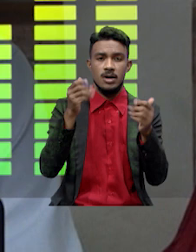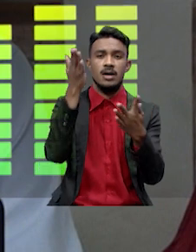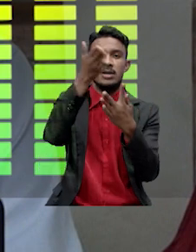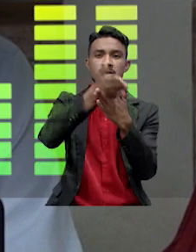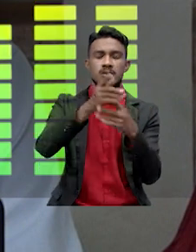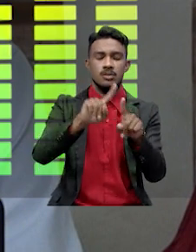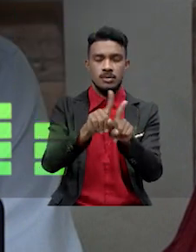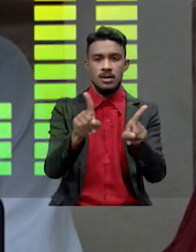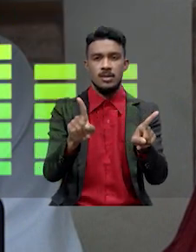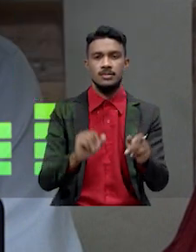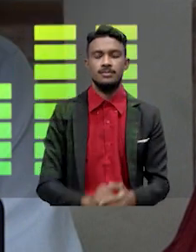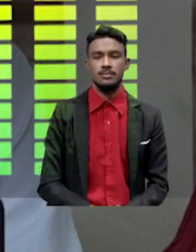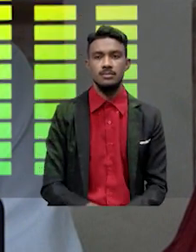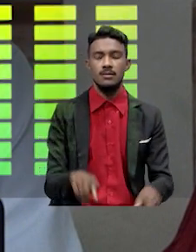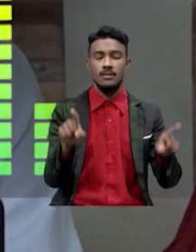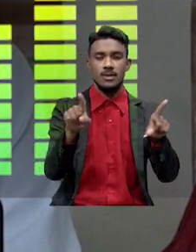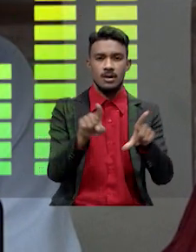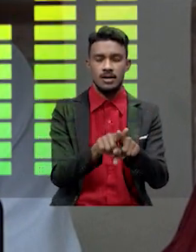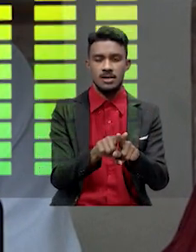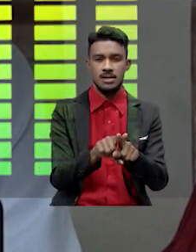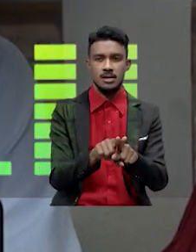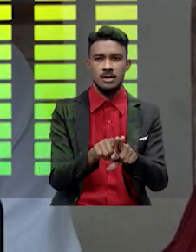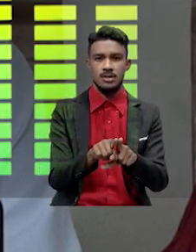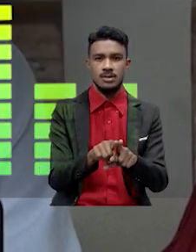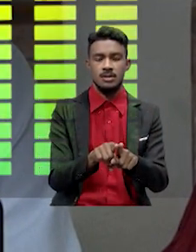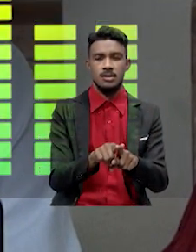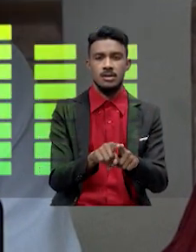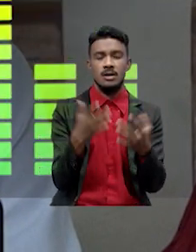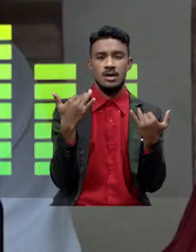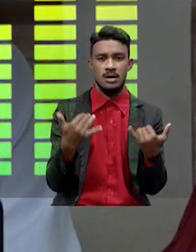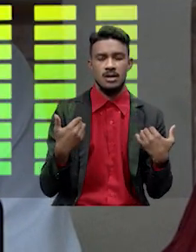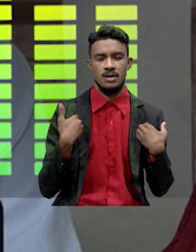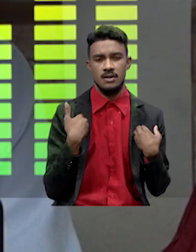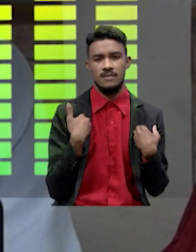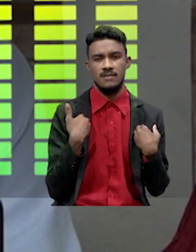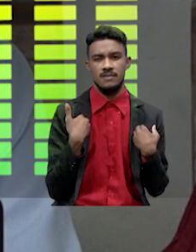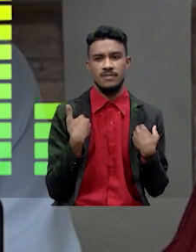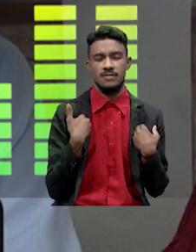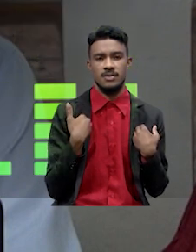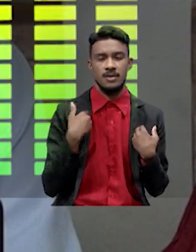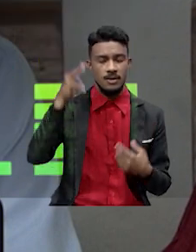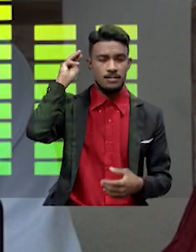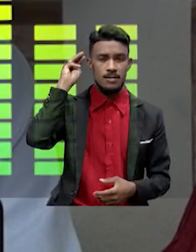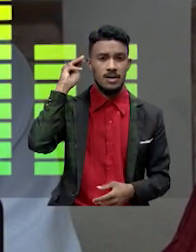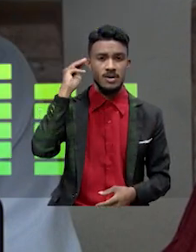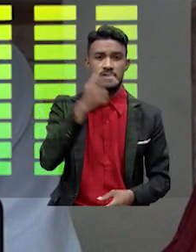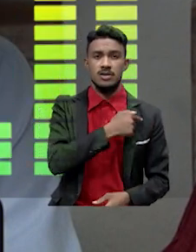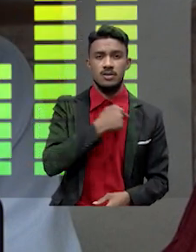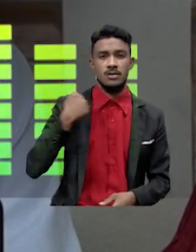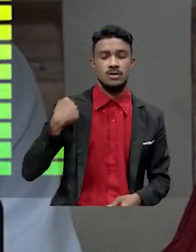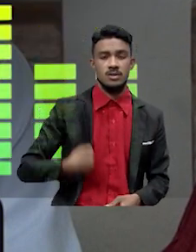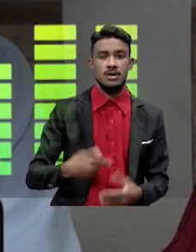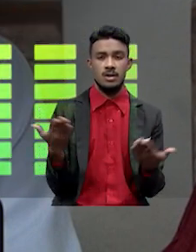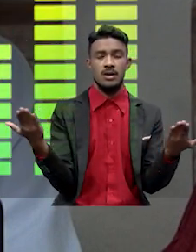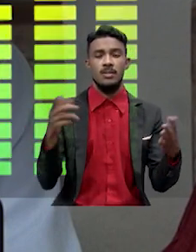pas anesan darau lebih maha konten ministro nego stranger usi sina lebih maha